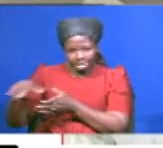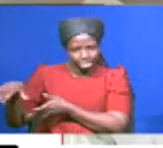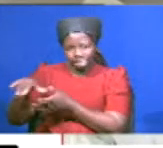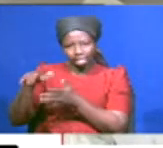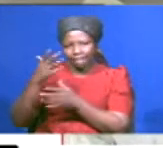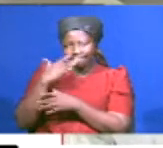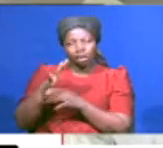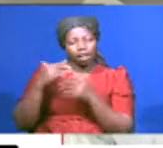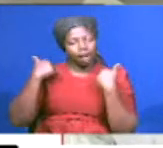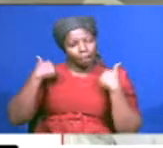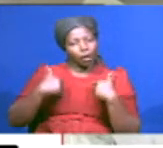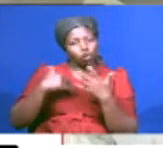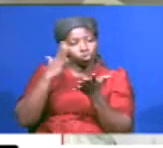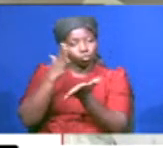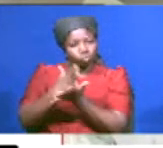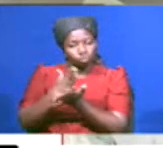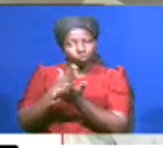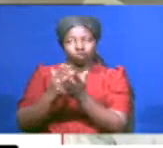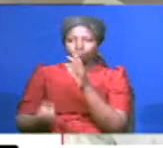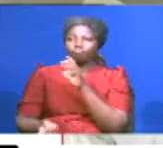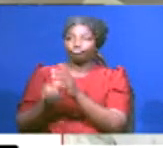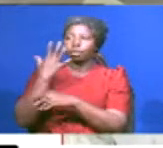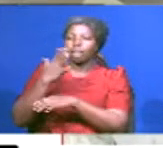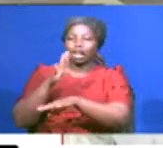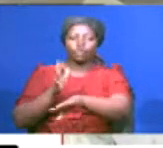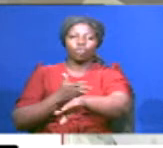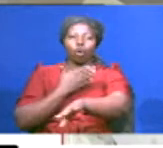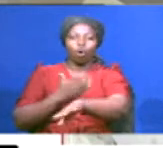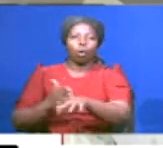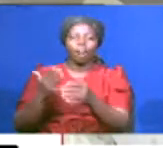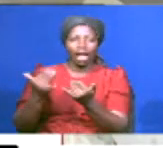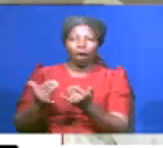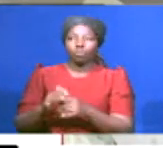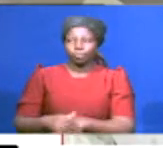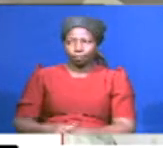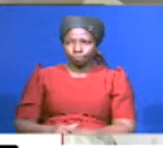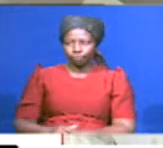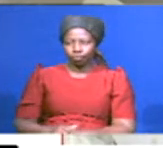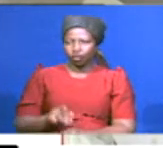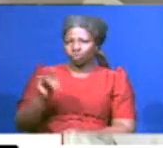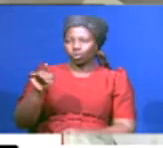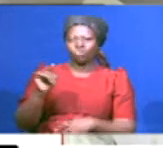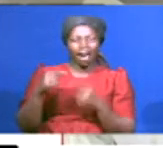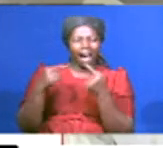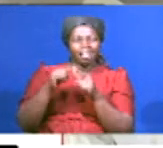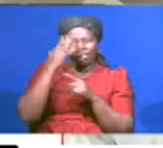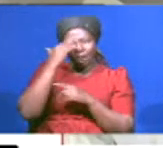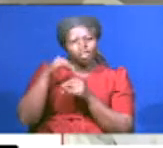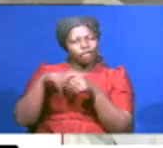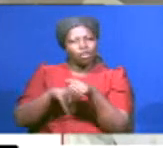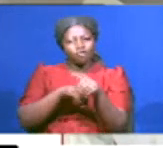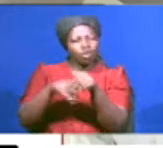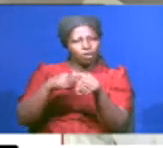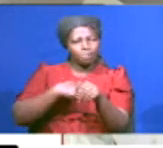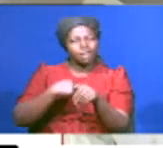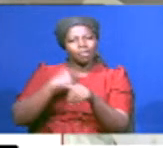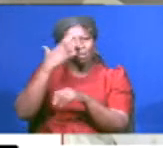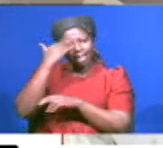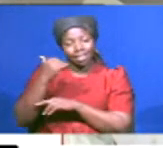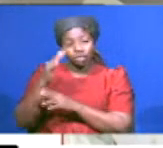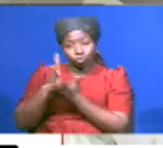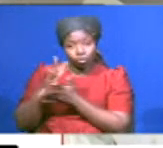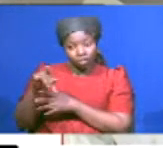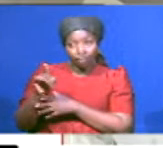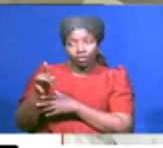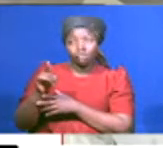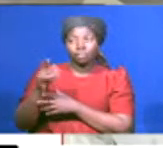nyimbo. Ndio nikaifunga hiyo nyimbo sasa. Kwa nini nimekuacha wananifuatafuta? Yeah. So and it's already each